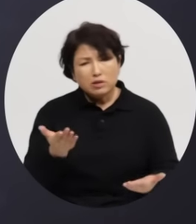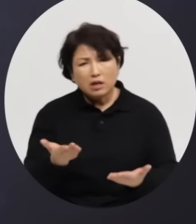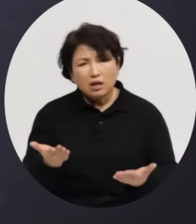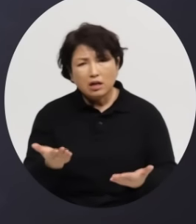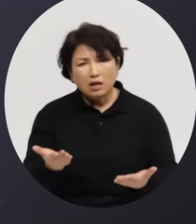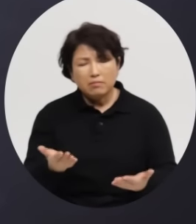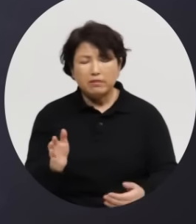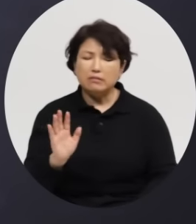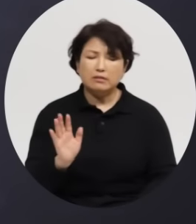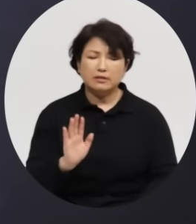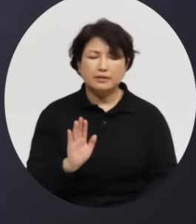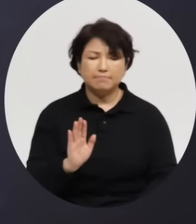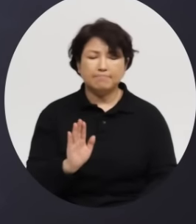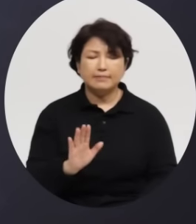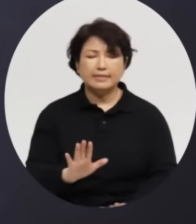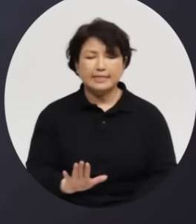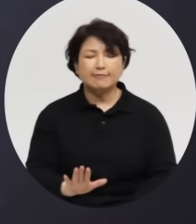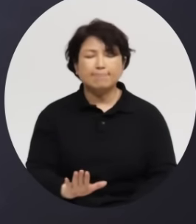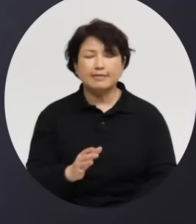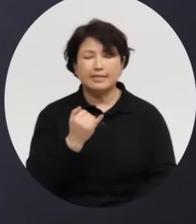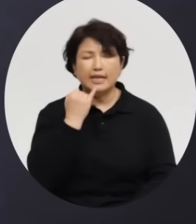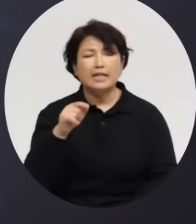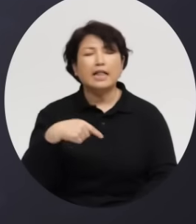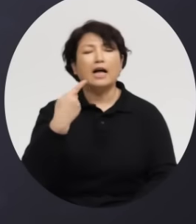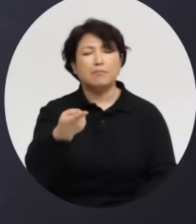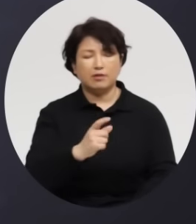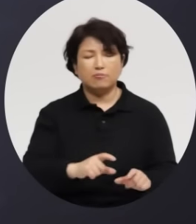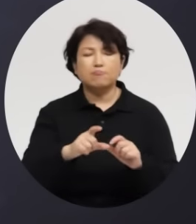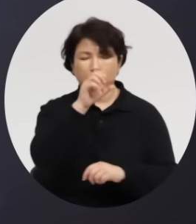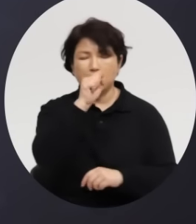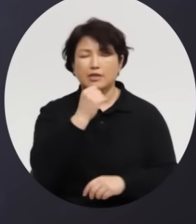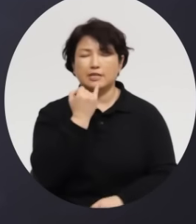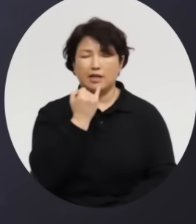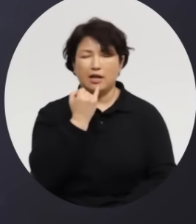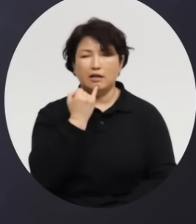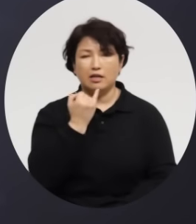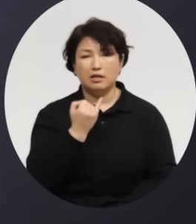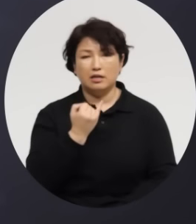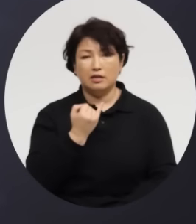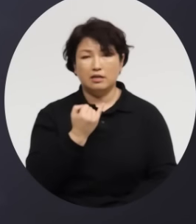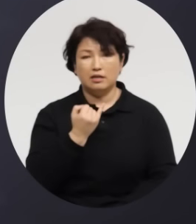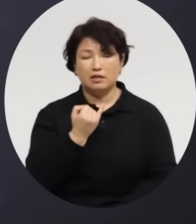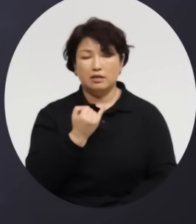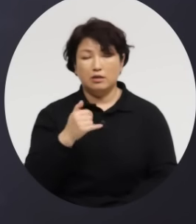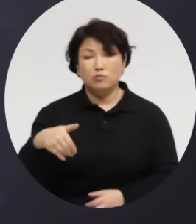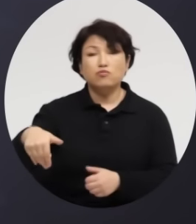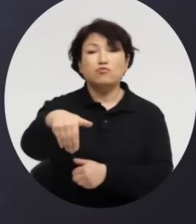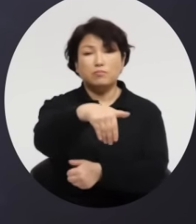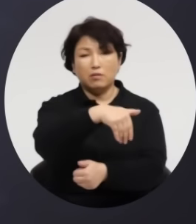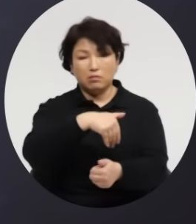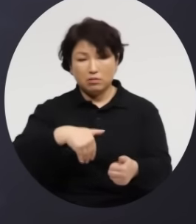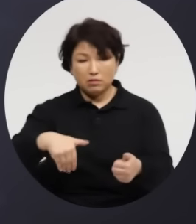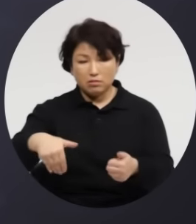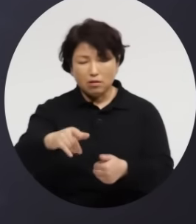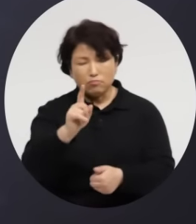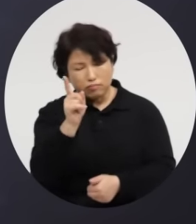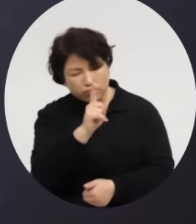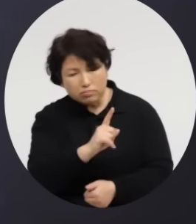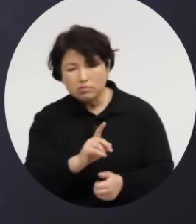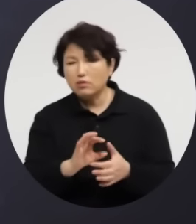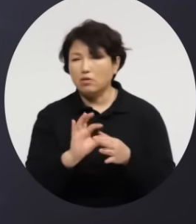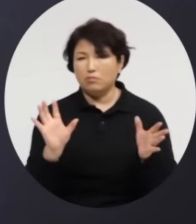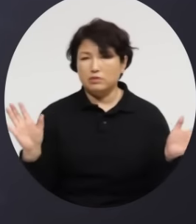다음에 좋아지겠지. 이 정도로 생각하면 바깥 상황에 대해서 내가 주인 역할을